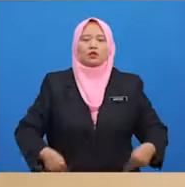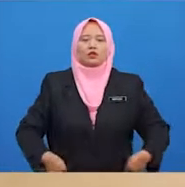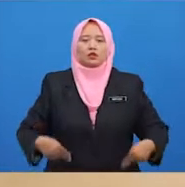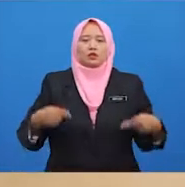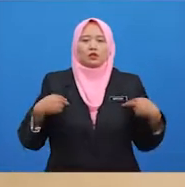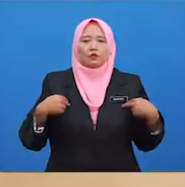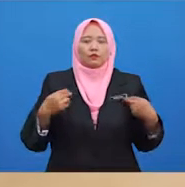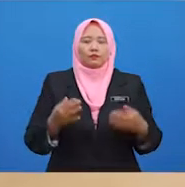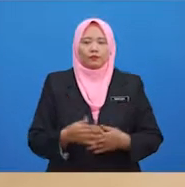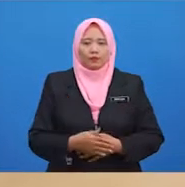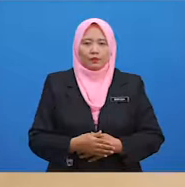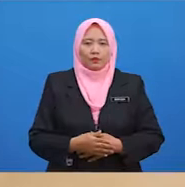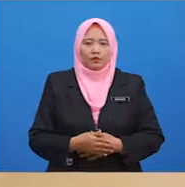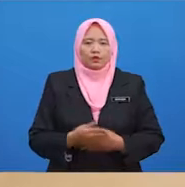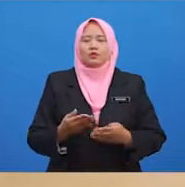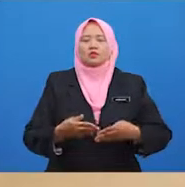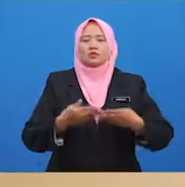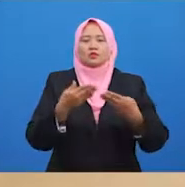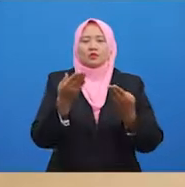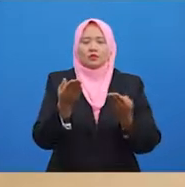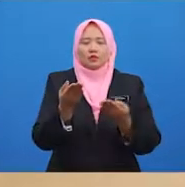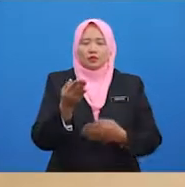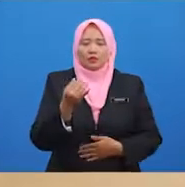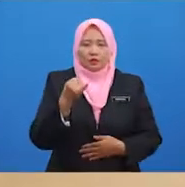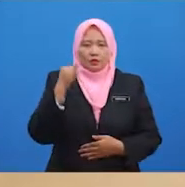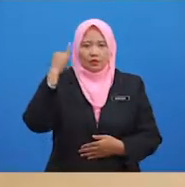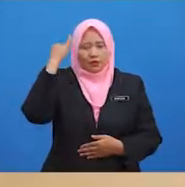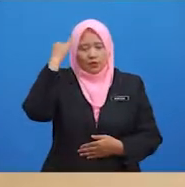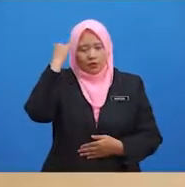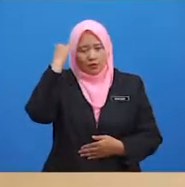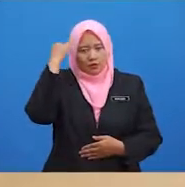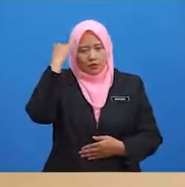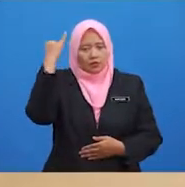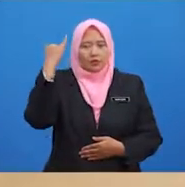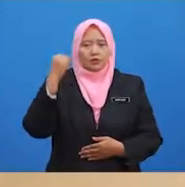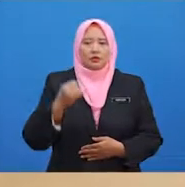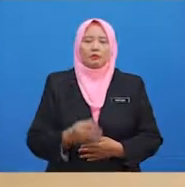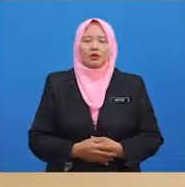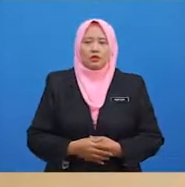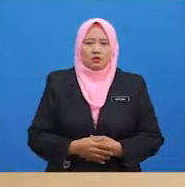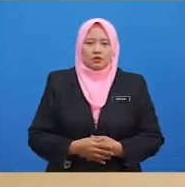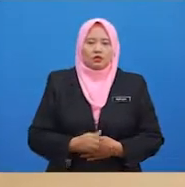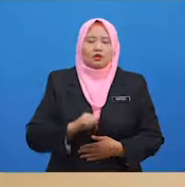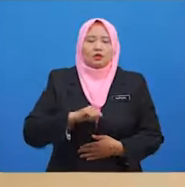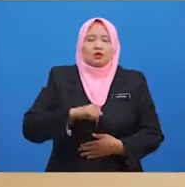menyerahkan keinsafan kepada keangkuhan perang.